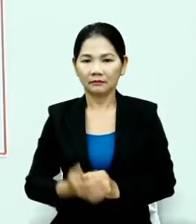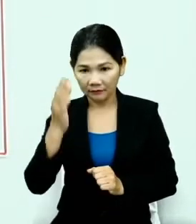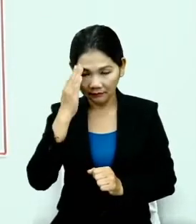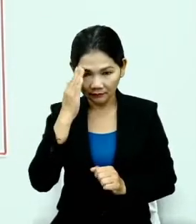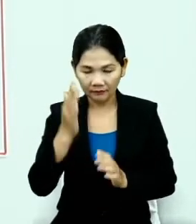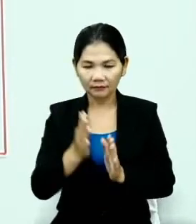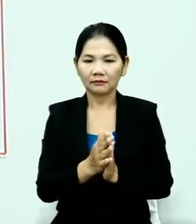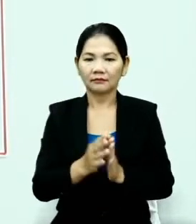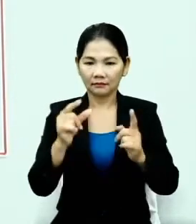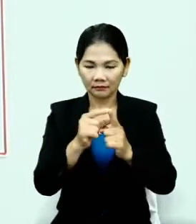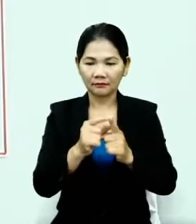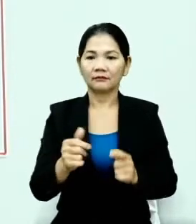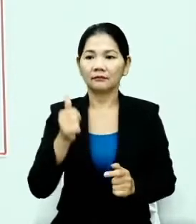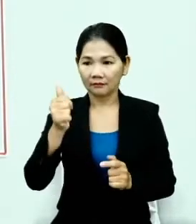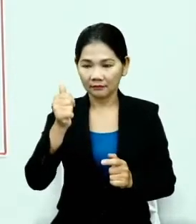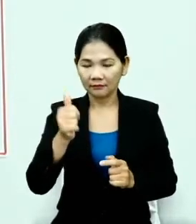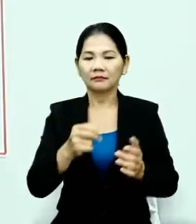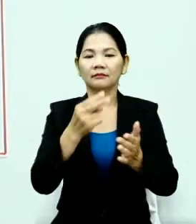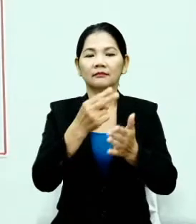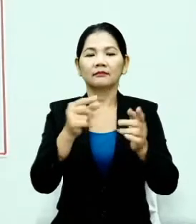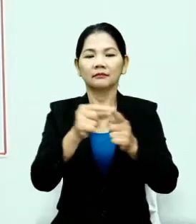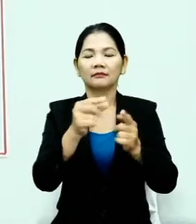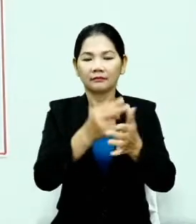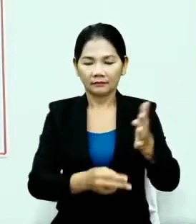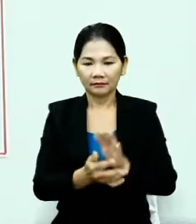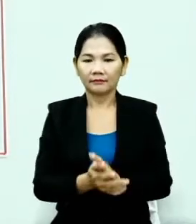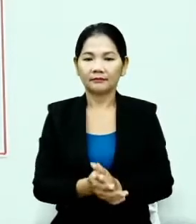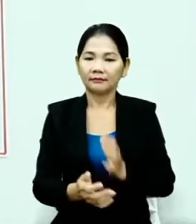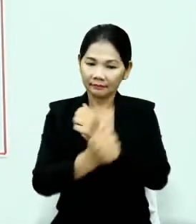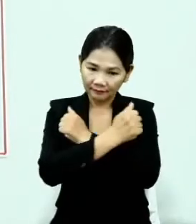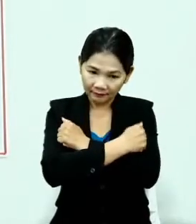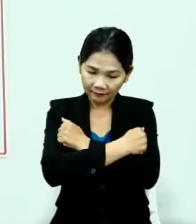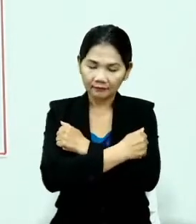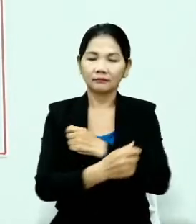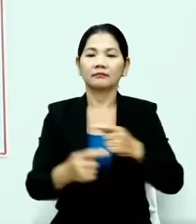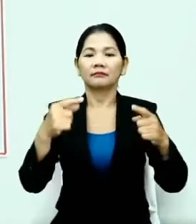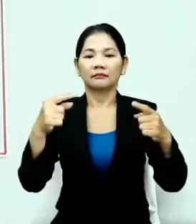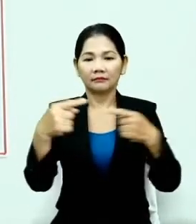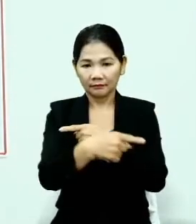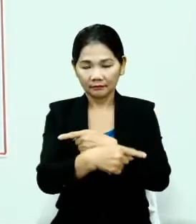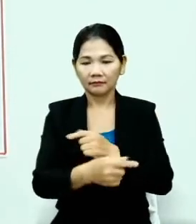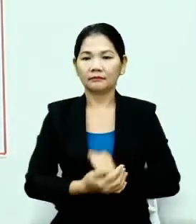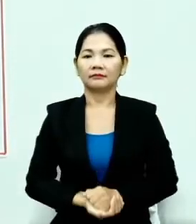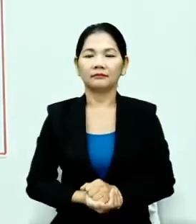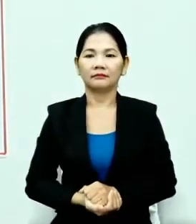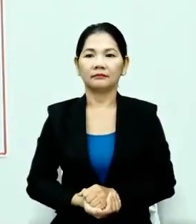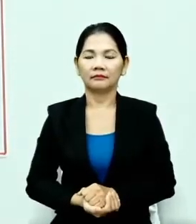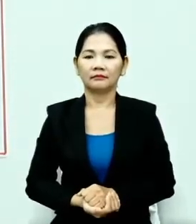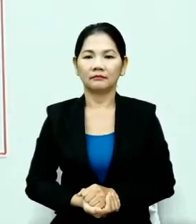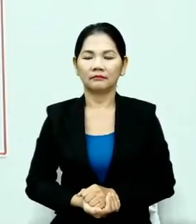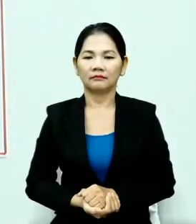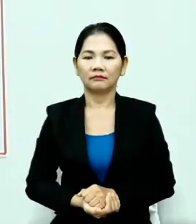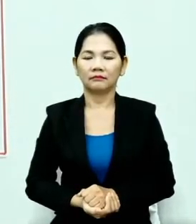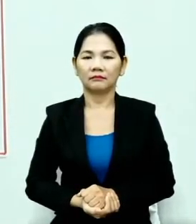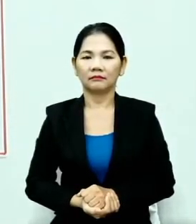rô ná, ta bịa tùy nâng lõ, bịa ở bài tới. Chá, sro lành, tùy nâng ở bài tới. Cứ tự ngọt ní. Ta.